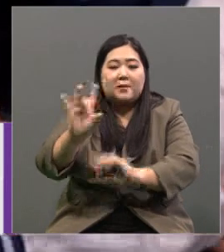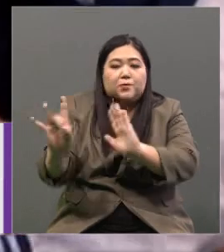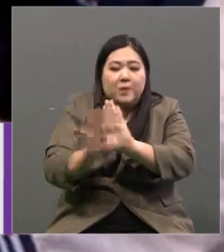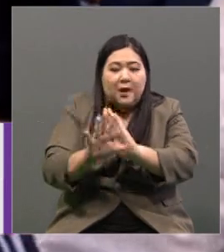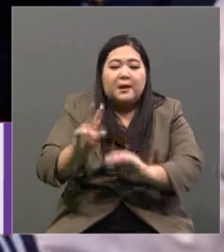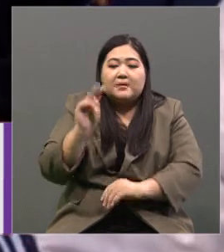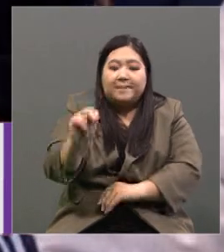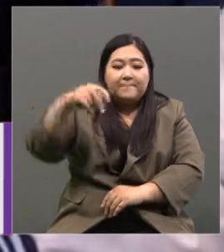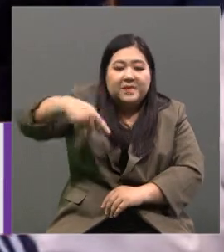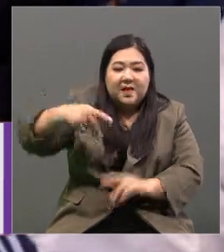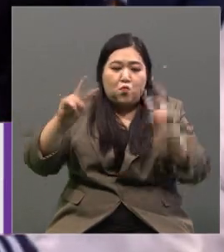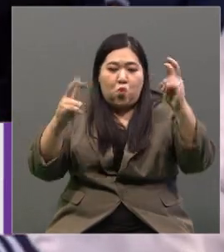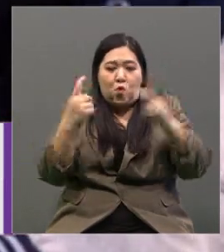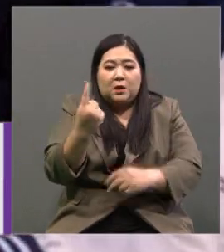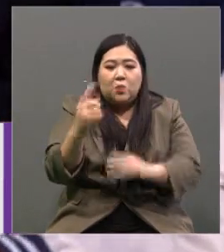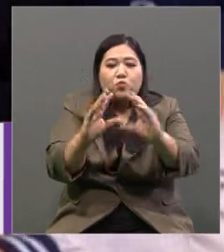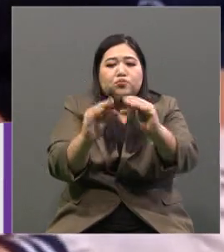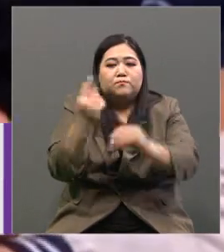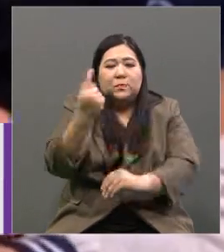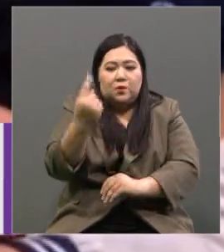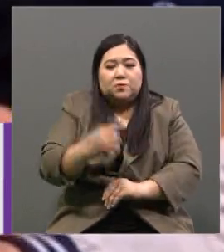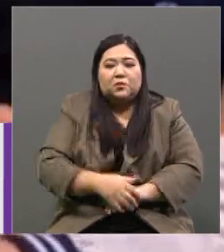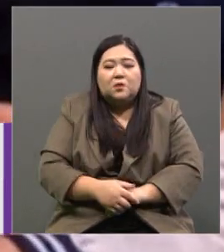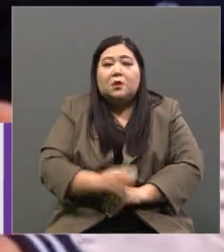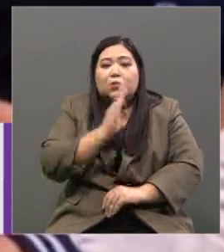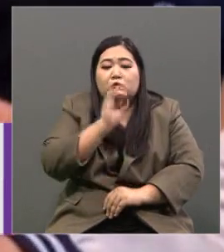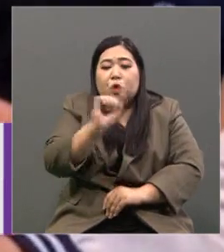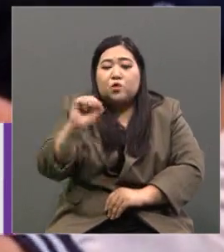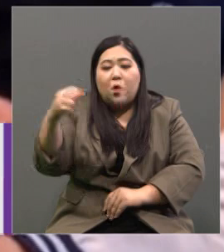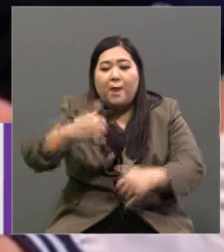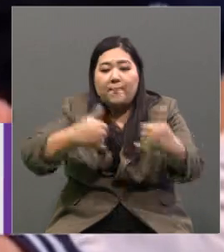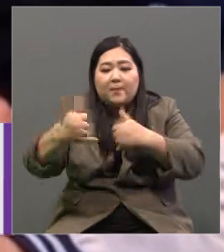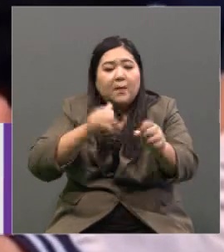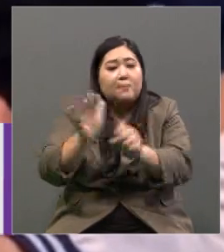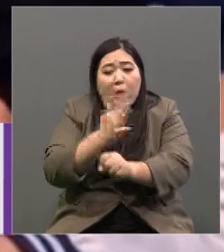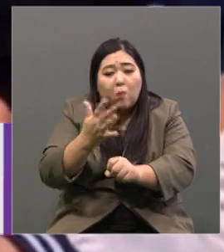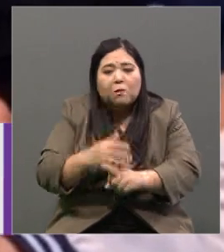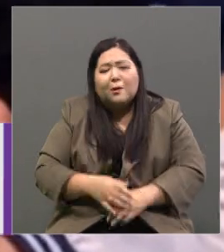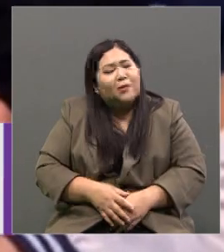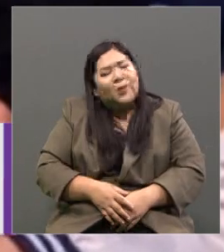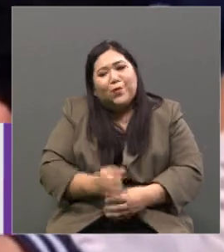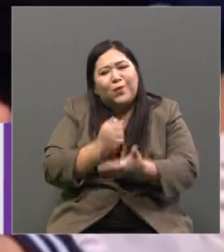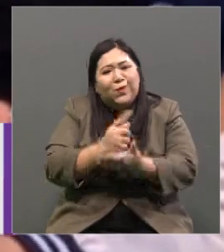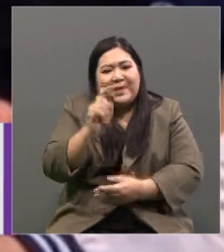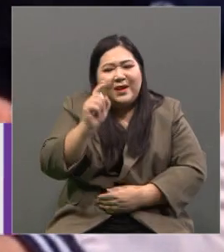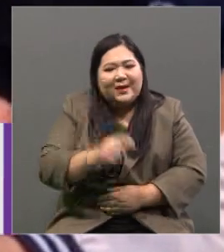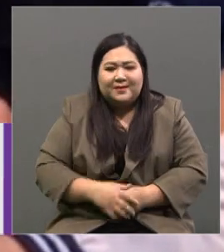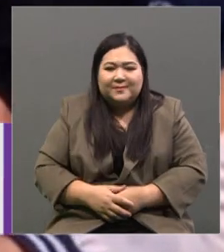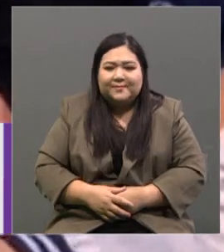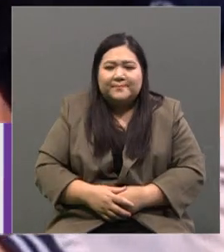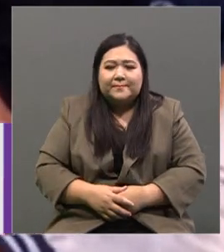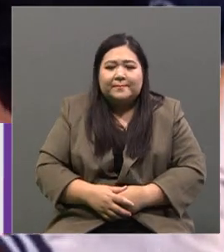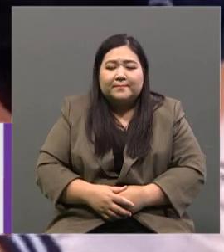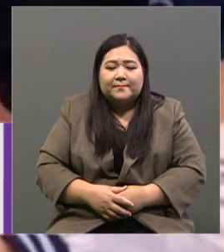าระเดียวเลยนะครับก ็ คือหากองค์ประชุมไม่ครบเนี่ยคงช่วยอะไรไม่ได้นะท่านชวนพูดแบบนี้เลยน